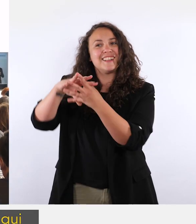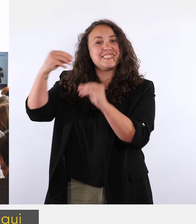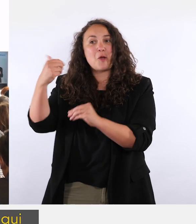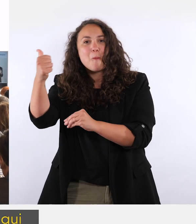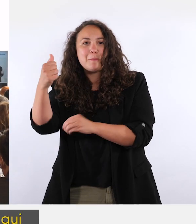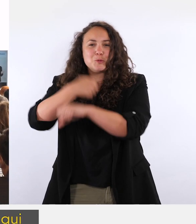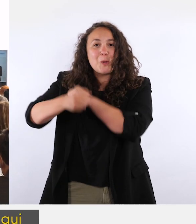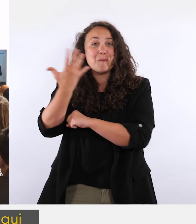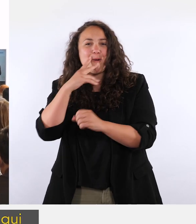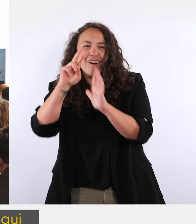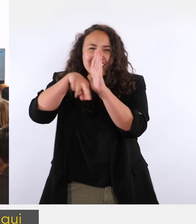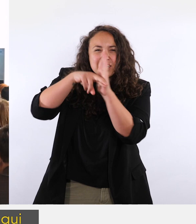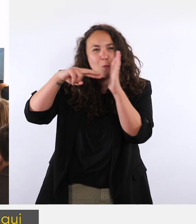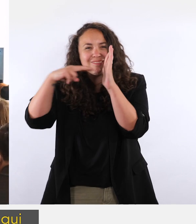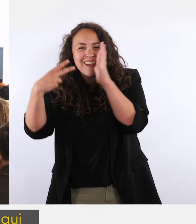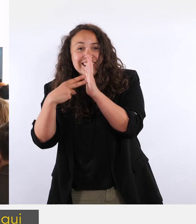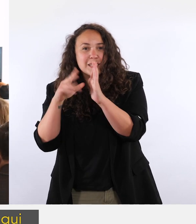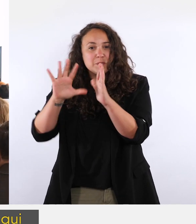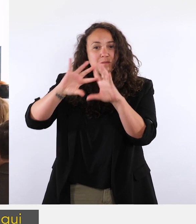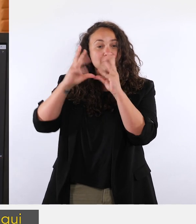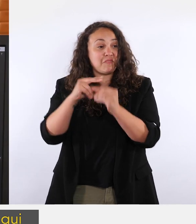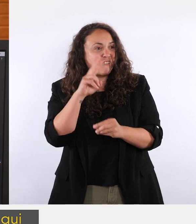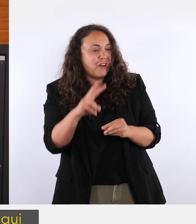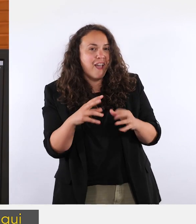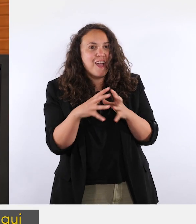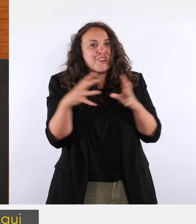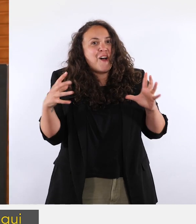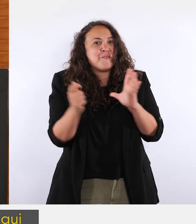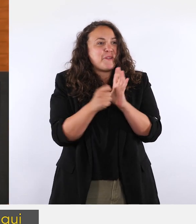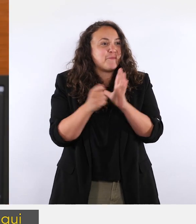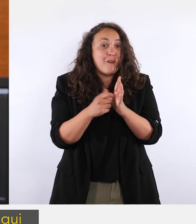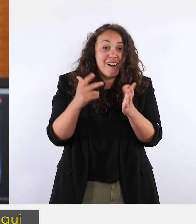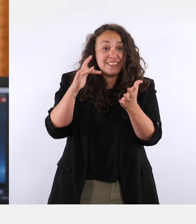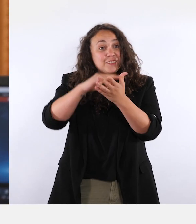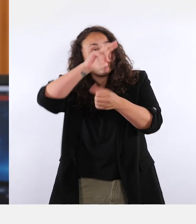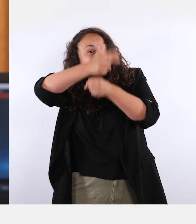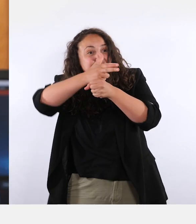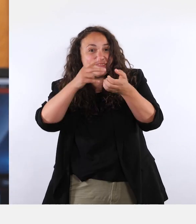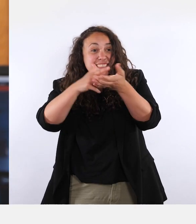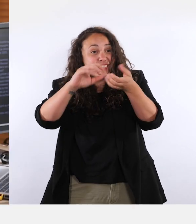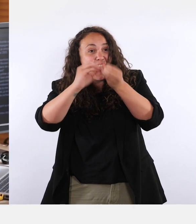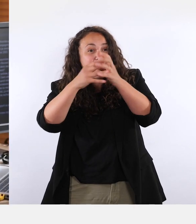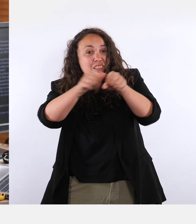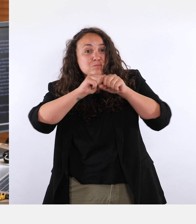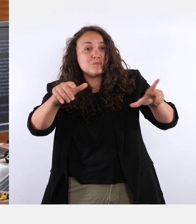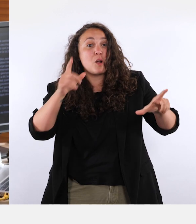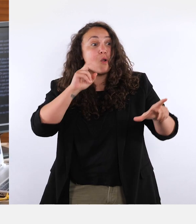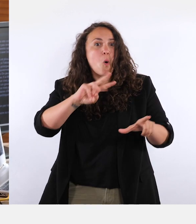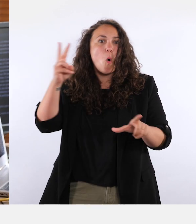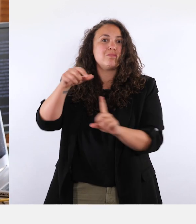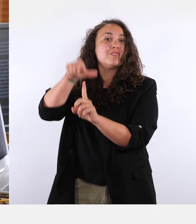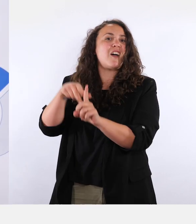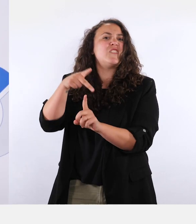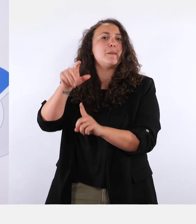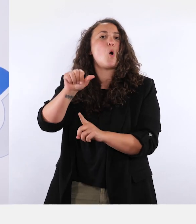Smith de Blind Design, ce sont ces équipes qui assurent la réalisation technique du dispositif. Un grand moment broadcast également,